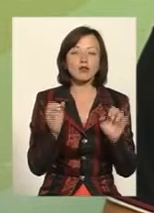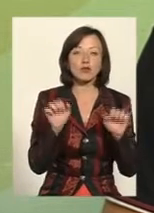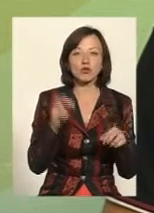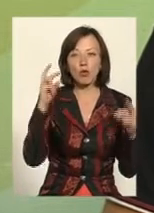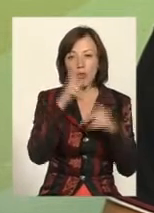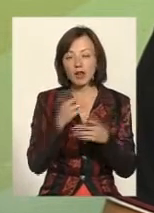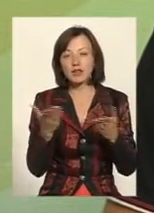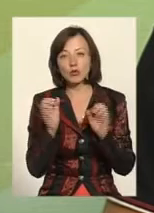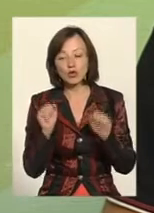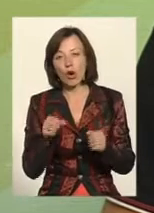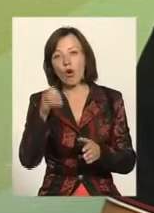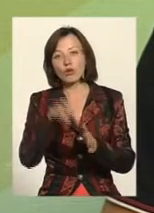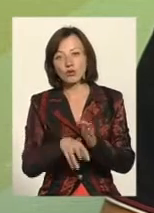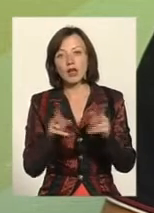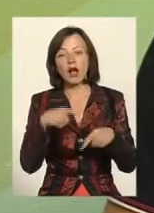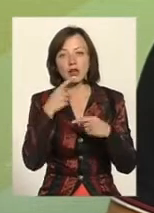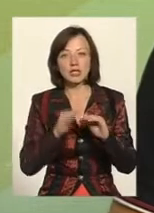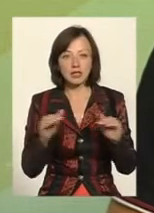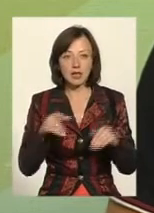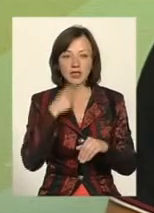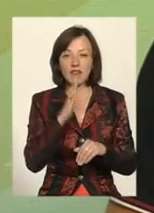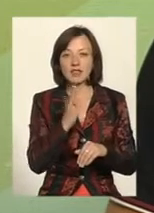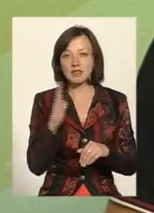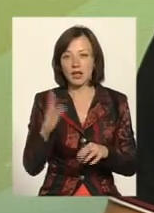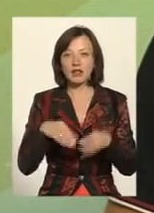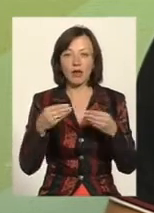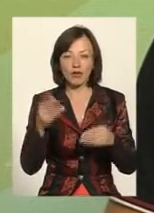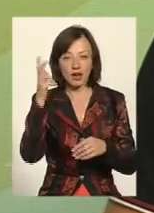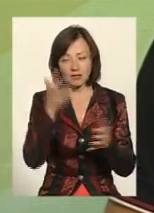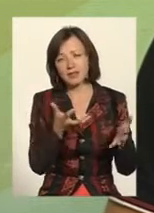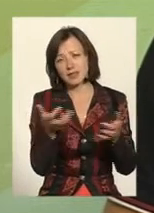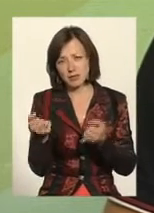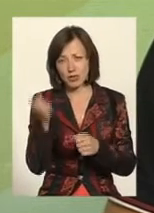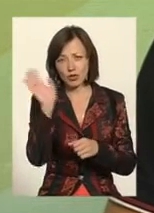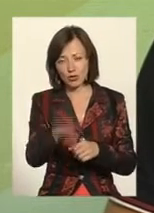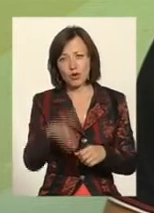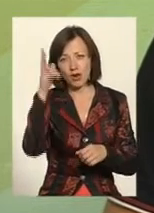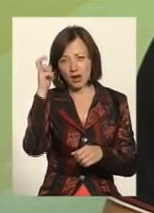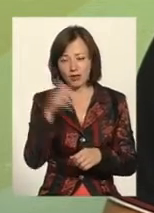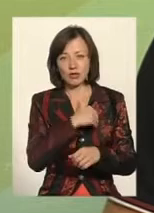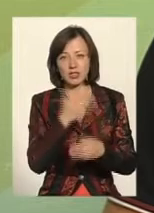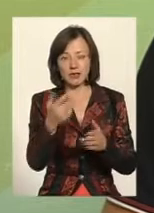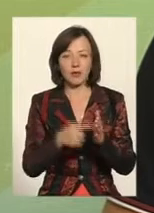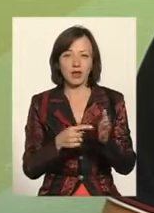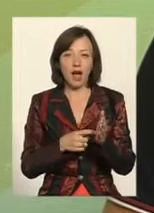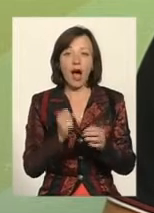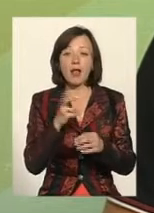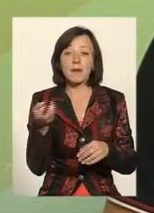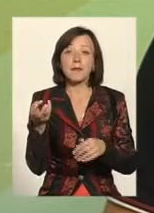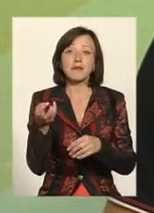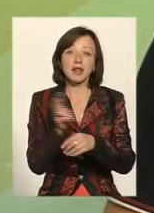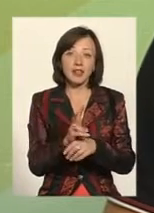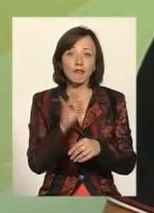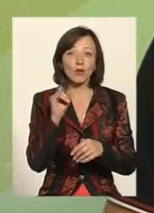може, помилки, де що. Голосуйте, як кажуть діти. Казав Василь Васильович, дають вам гречку. Та візьміть вже ту гречку, як він хоче з вами поділитися. Але приїде